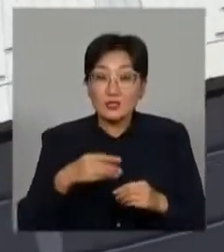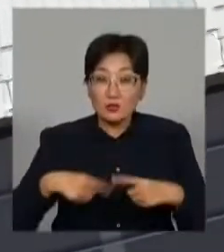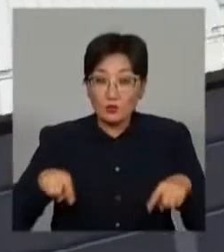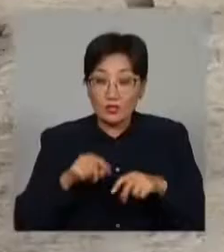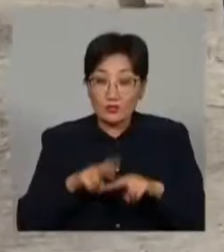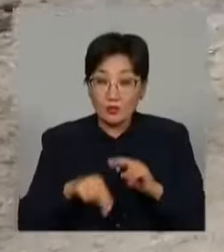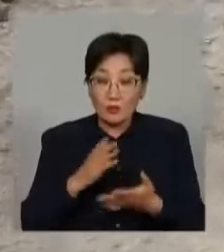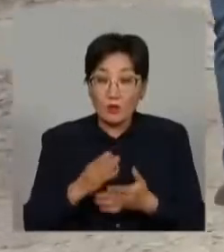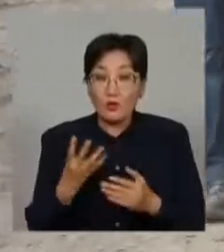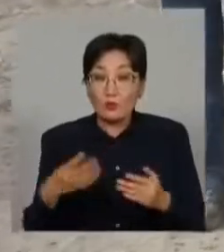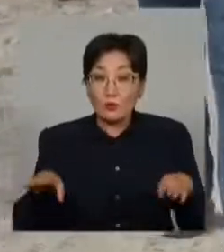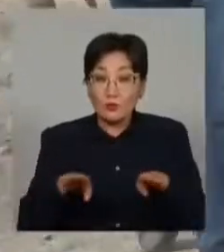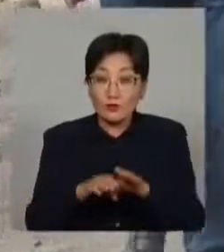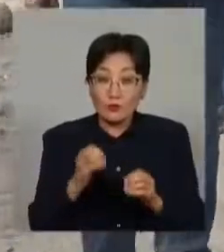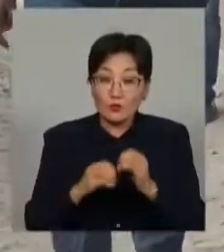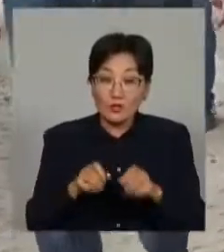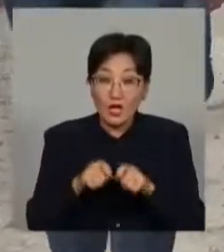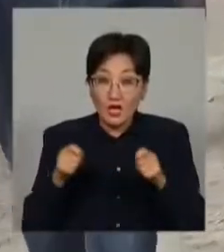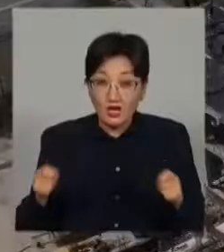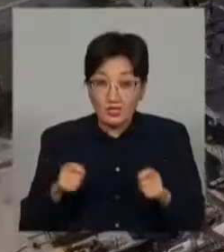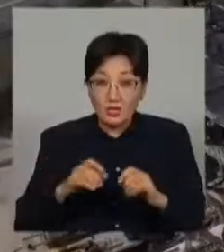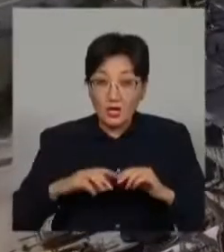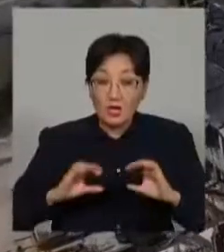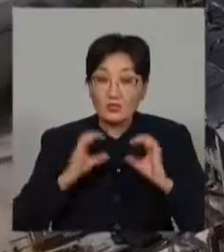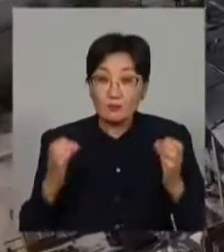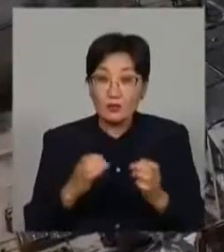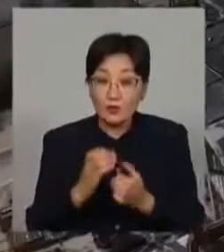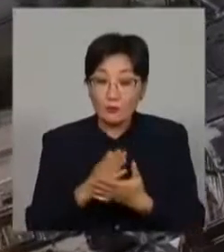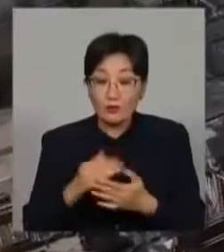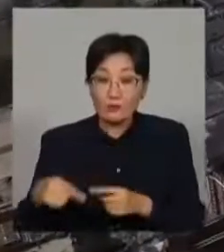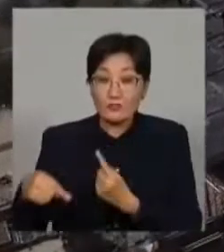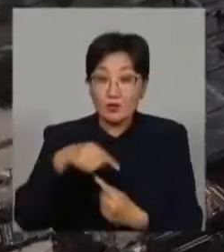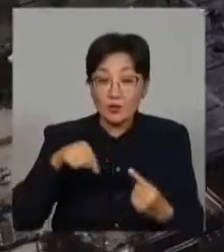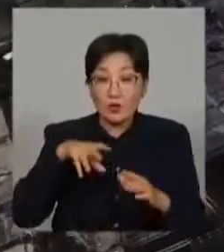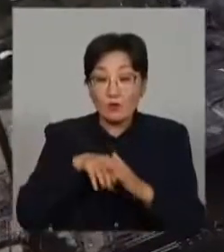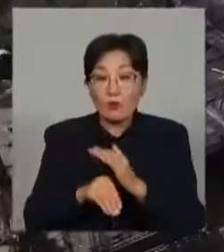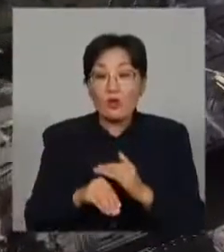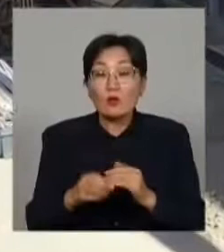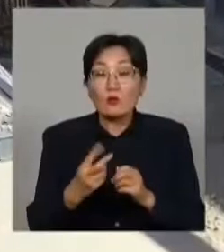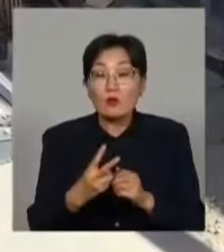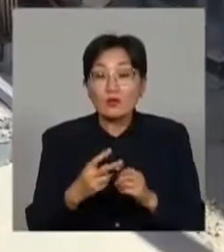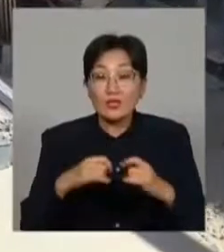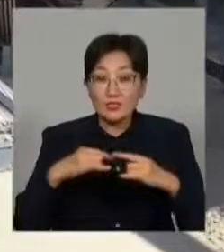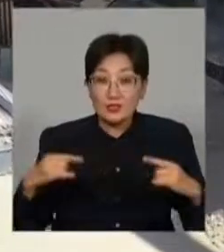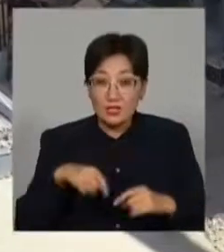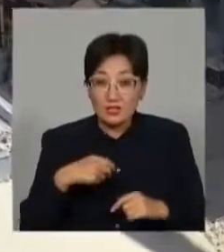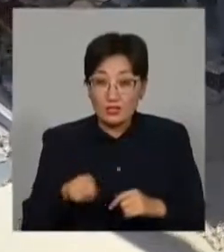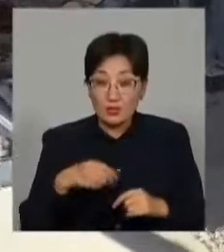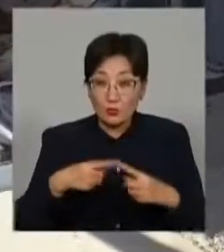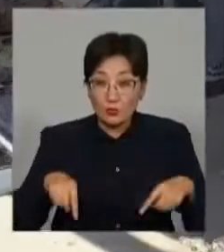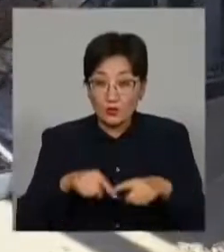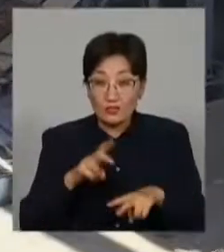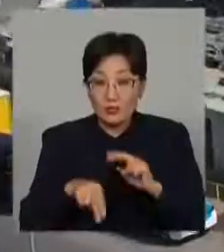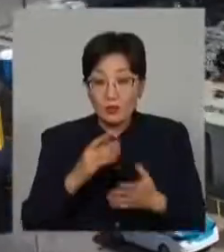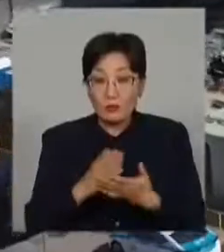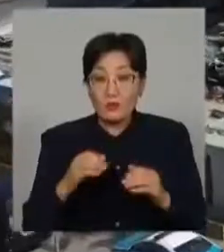салынуда. Онда 4 жабық және 10 ашық алаң болады. Сонымен қатар жеке инвестиция есебінен 12 үстелдік теннис орталығы бой көтеріп жатыр.